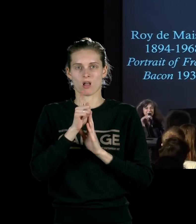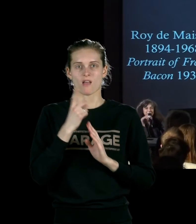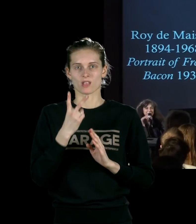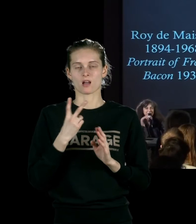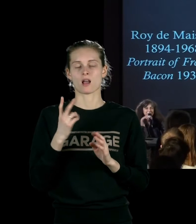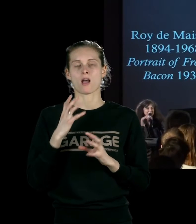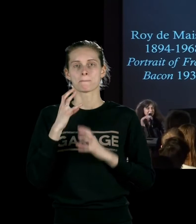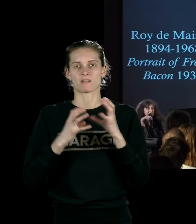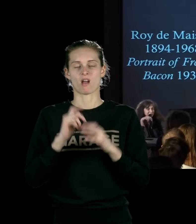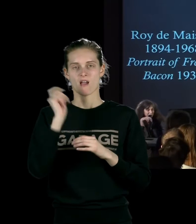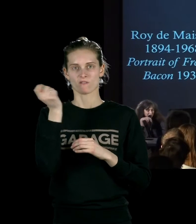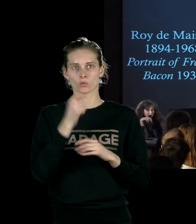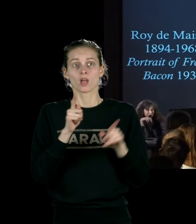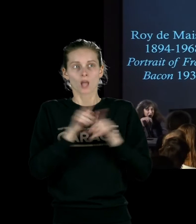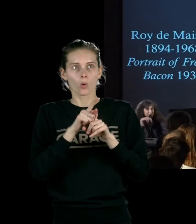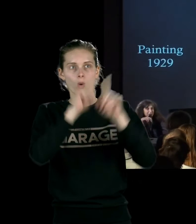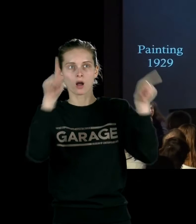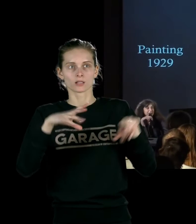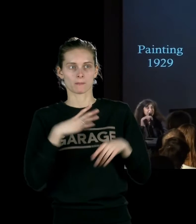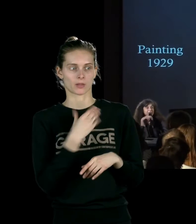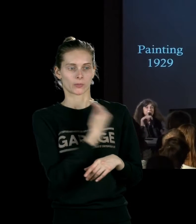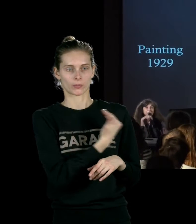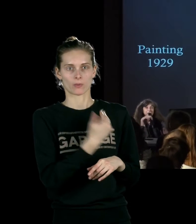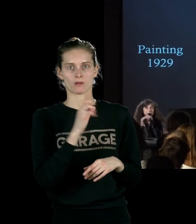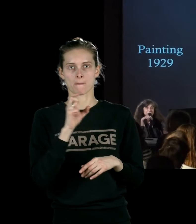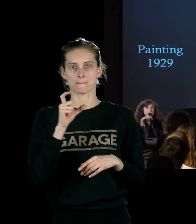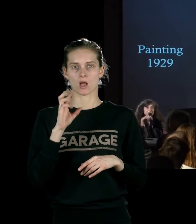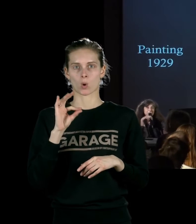юного Фрэнсиса Бэкона, опять-таки сделанный Роем де Маэстро.